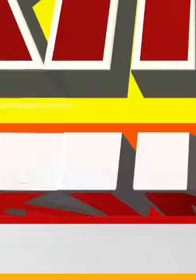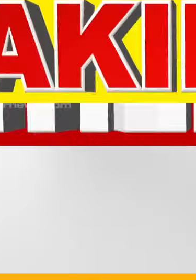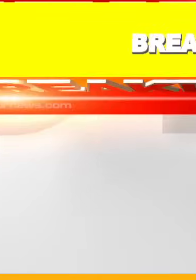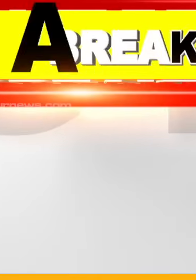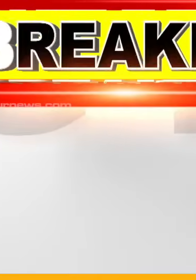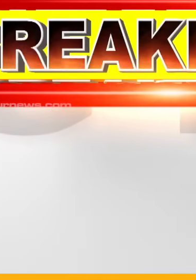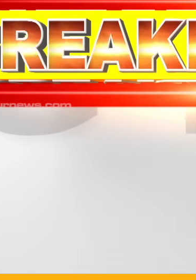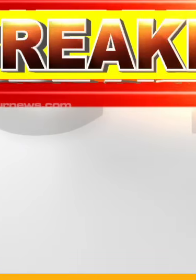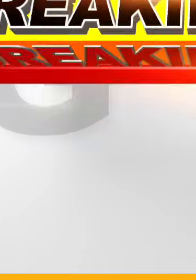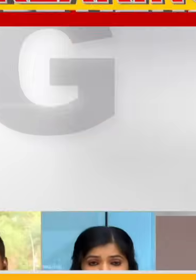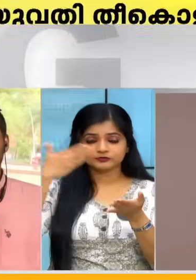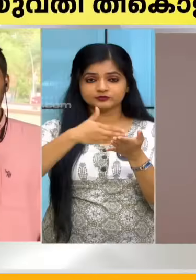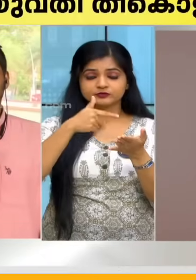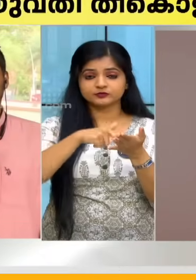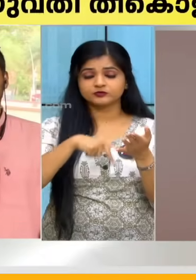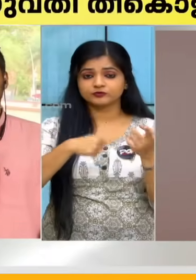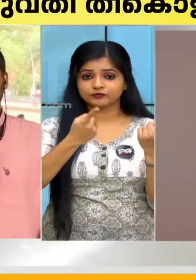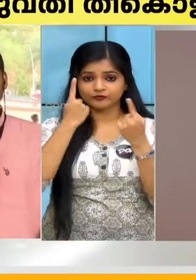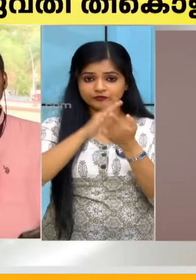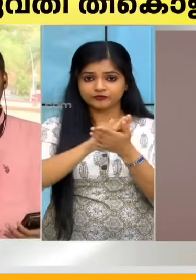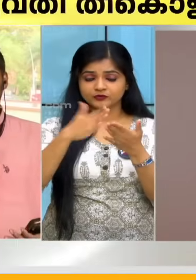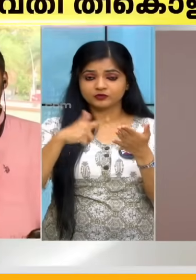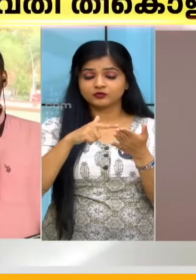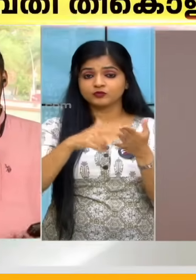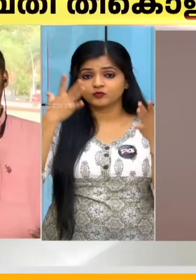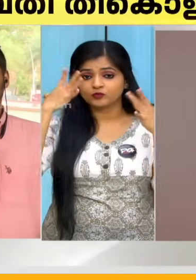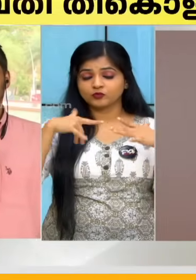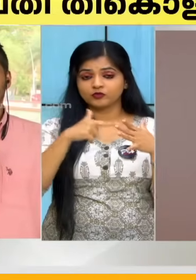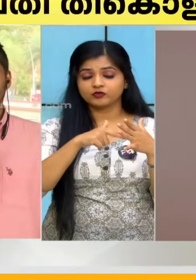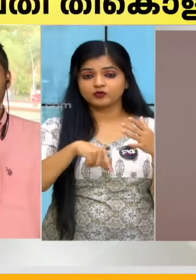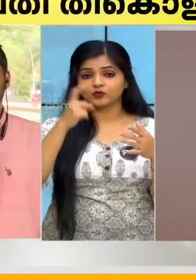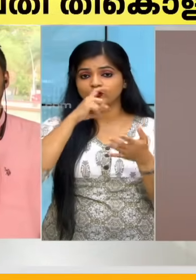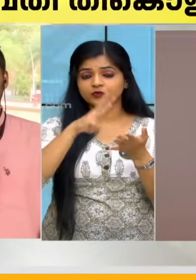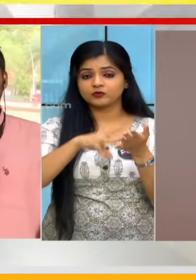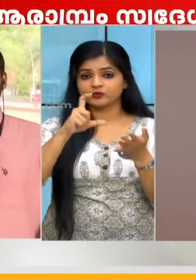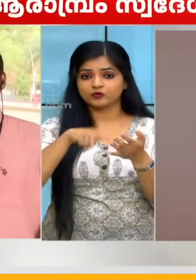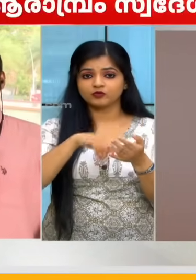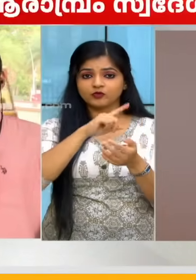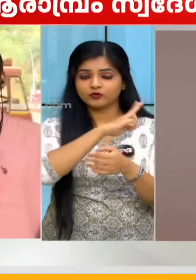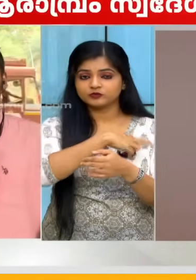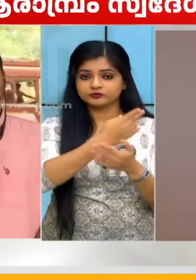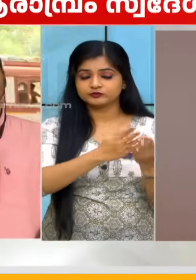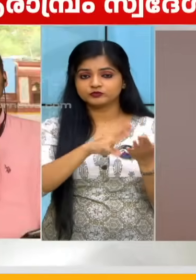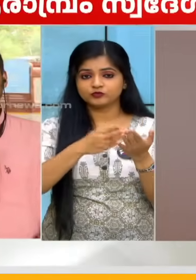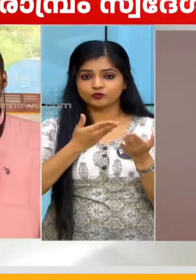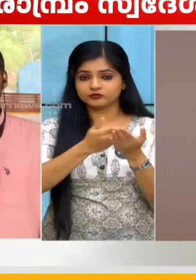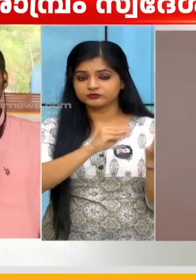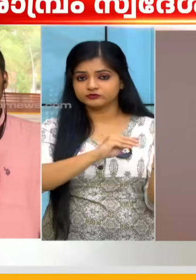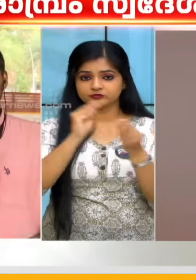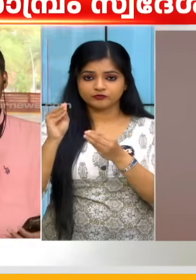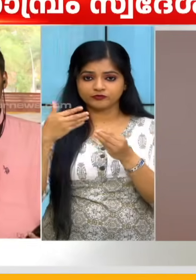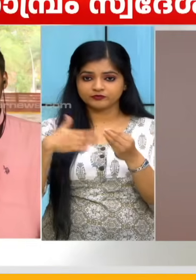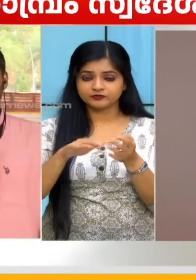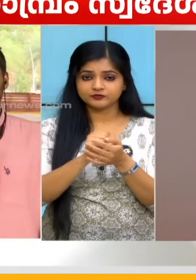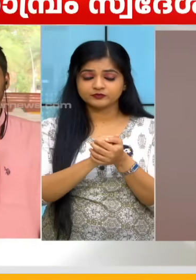ഇവിടേക്ക് എത്തുന്നത്. ഇൻക്വസ്റ്റ് നടപടികൾ പൂർത്തിയാക്കിയ ശേഷം മൃതദേഹം കോഴിക്കോട് മെഡിക്കൽ കോളേജ് ആശുപത്രി മോർച്ചറിയിലേക്ക് മാറ്റിയിട്ടുണ്ട്.